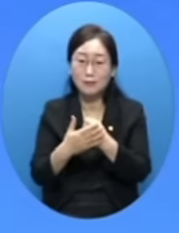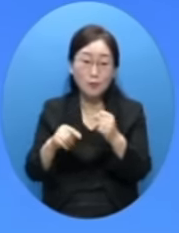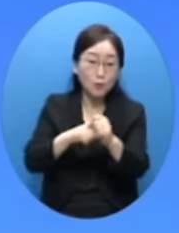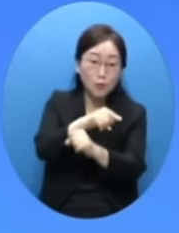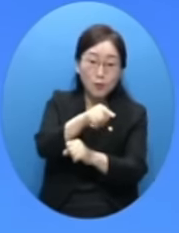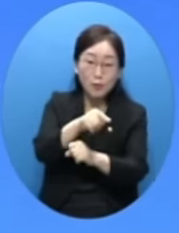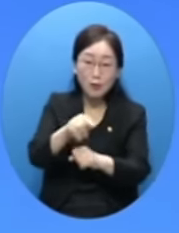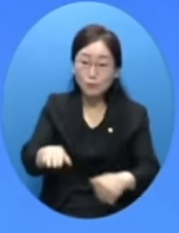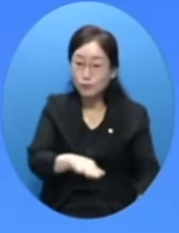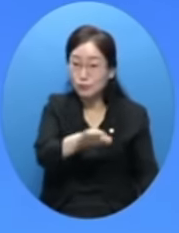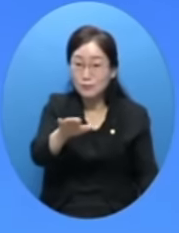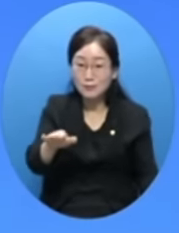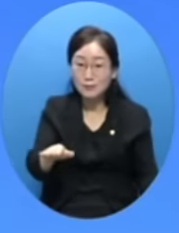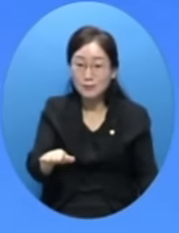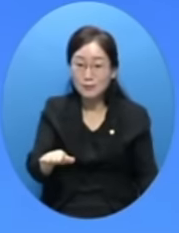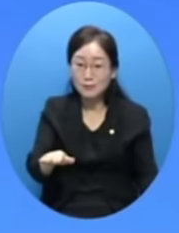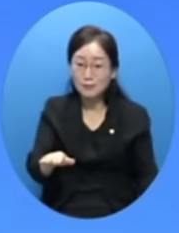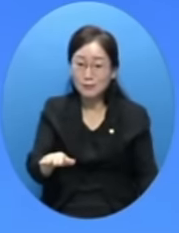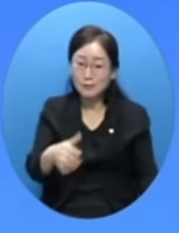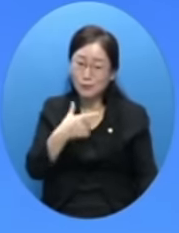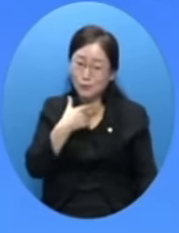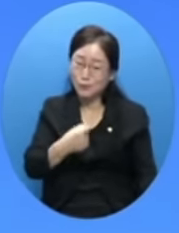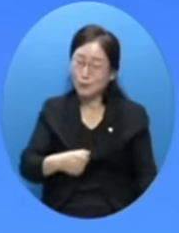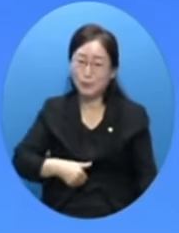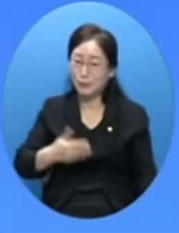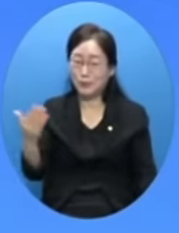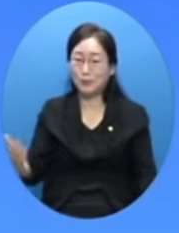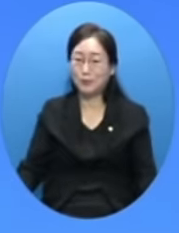이상 바랄 것이 없는 것입니다.